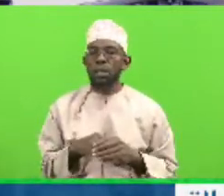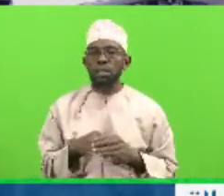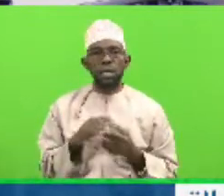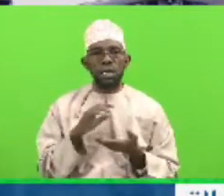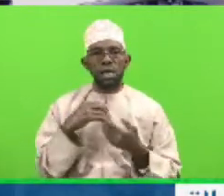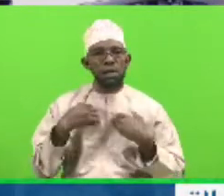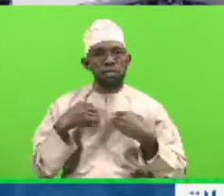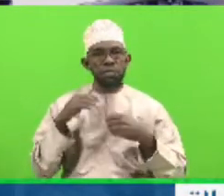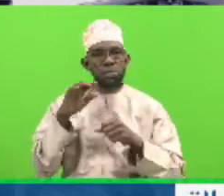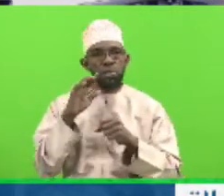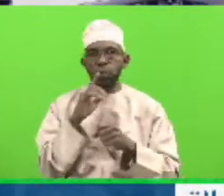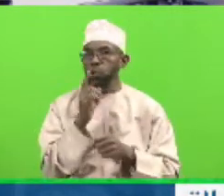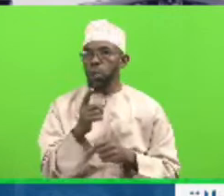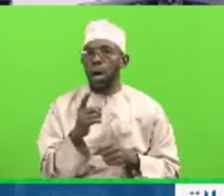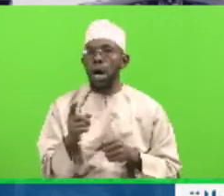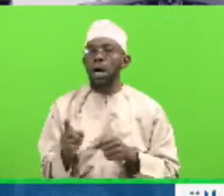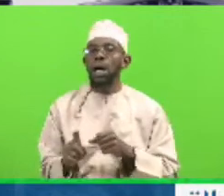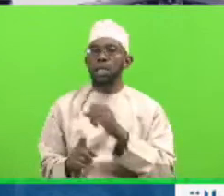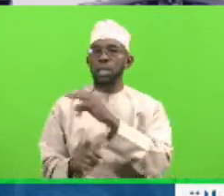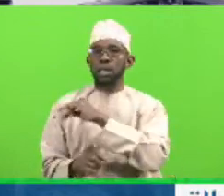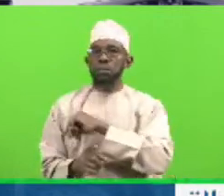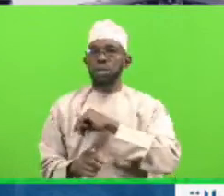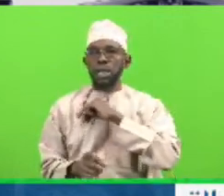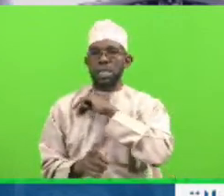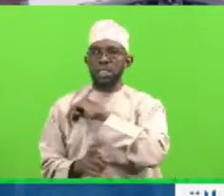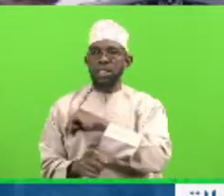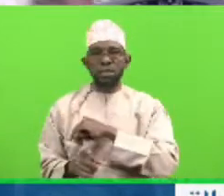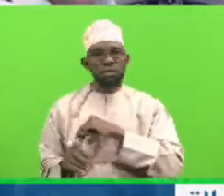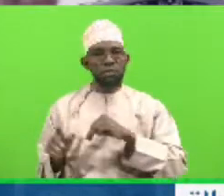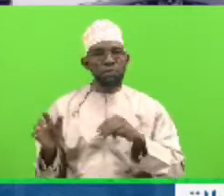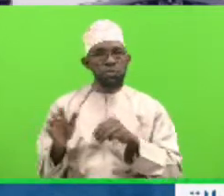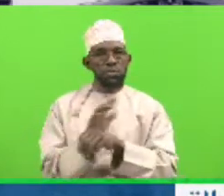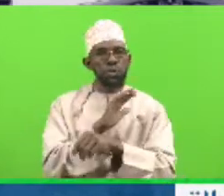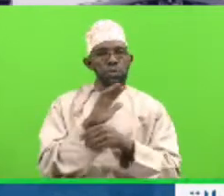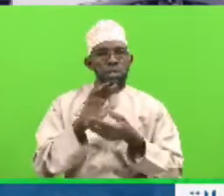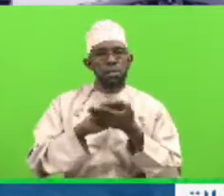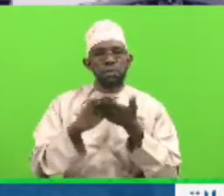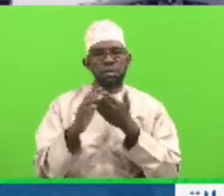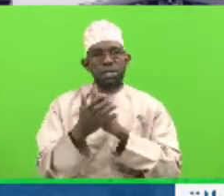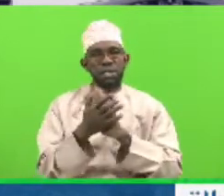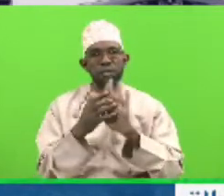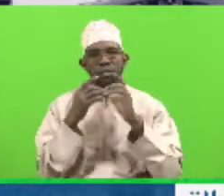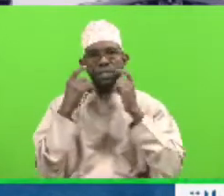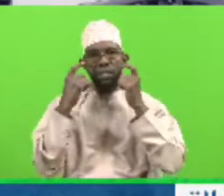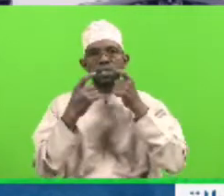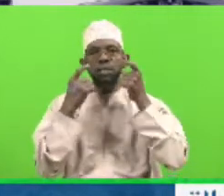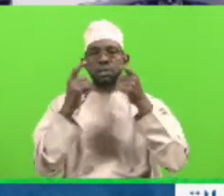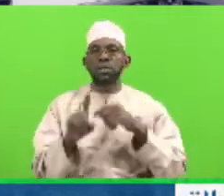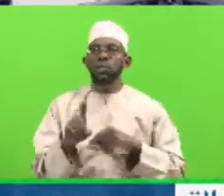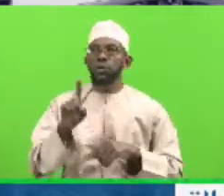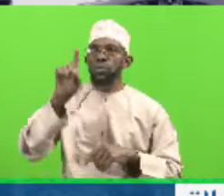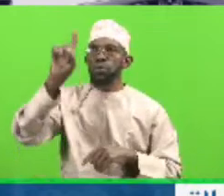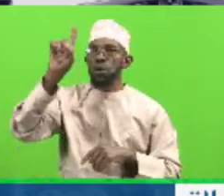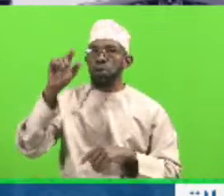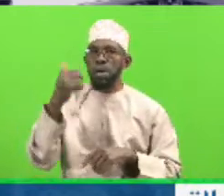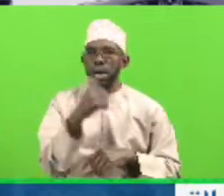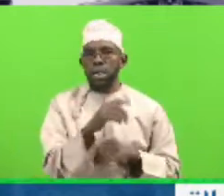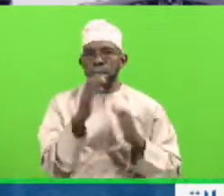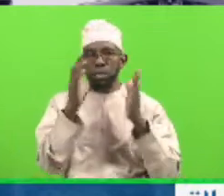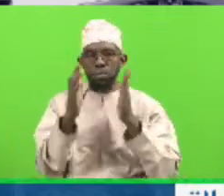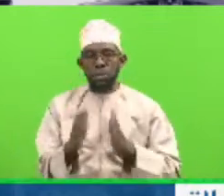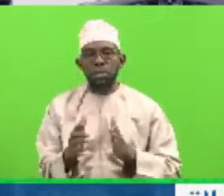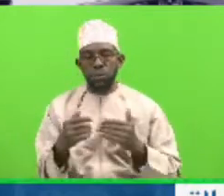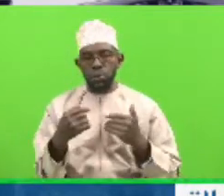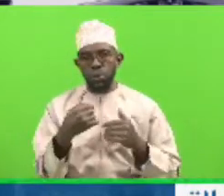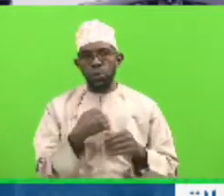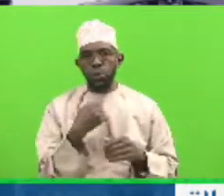وَغَفُورٌ رَحِيمٌ. Surely, He is most forgiving and most merciful. And anyone who is